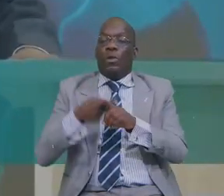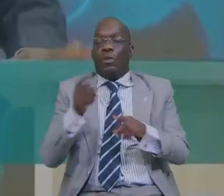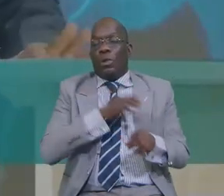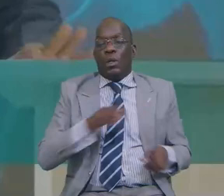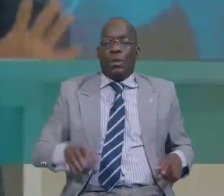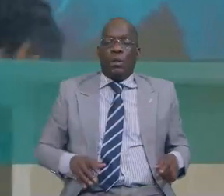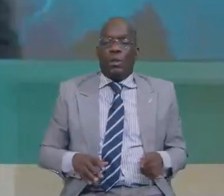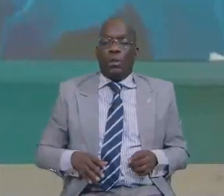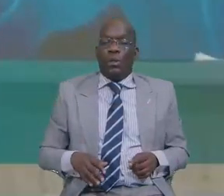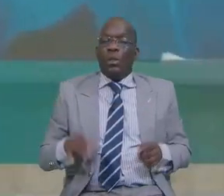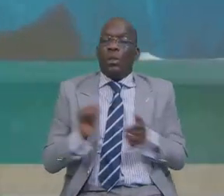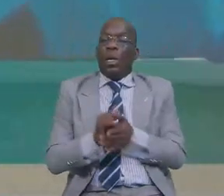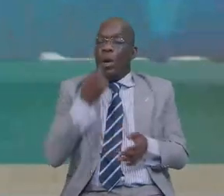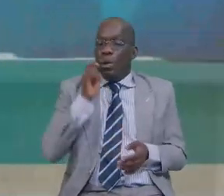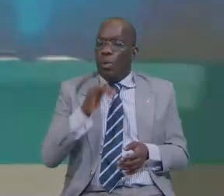Ça vient de Christ.